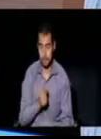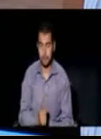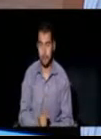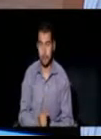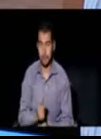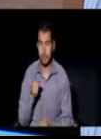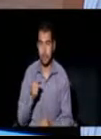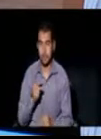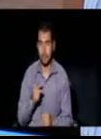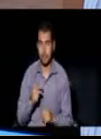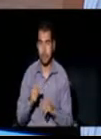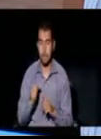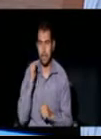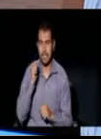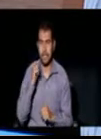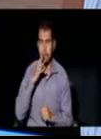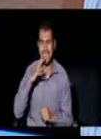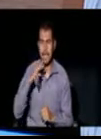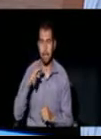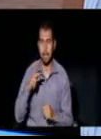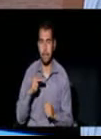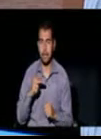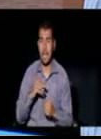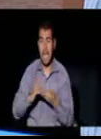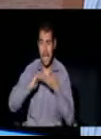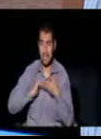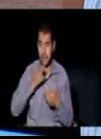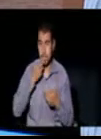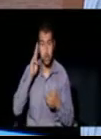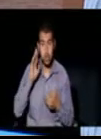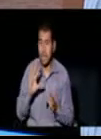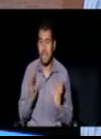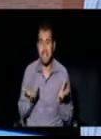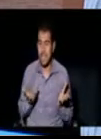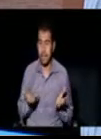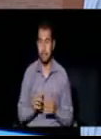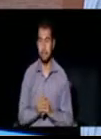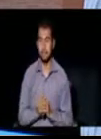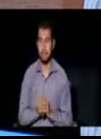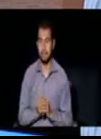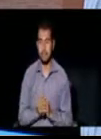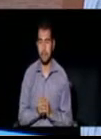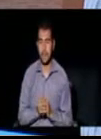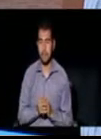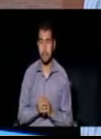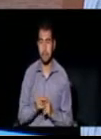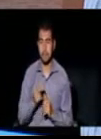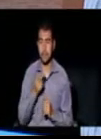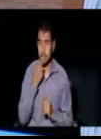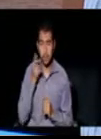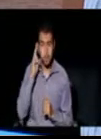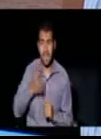بشكل كبير. عايز اقول لك يعني انت بحكم مقابلتك للصم، الناس دي نفسها تشتغل ايه؟ نفسها توصل